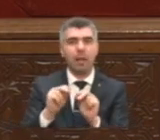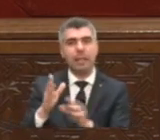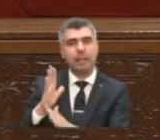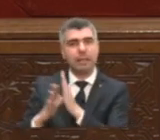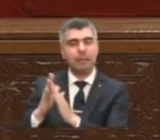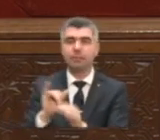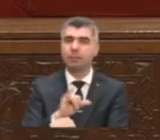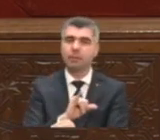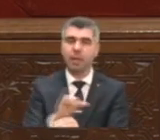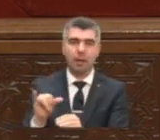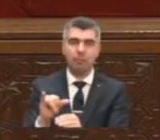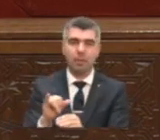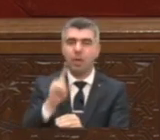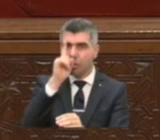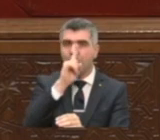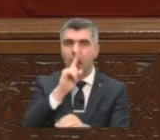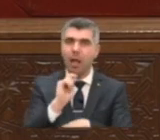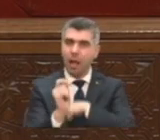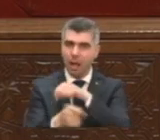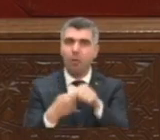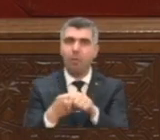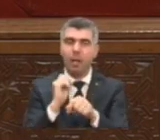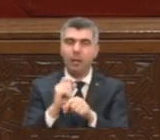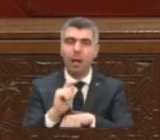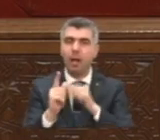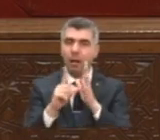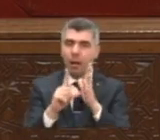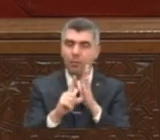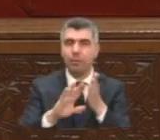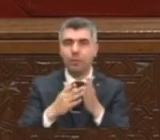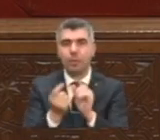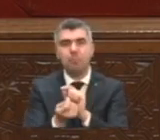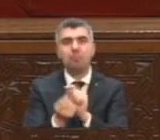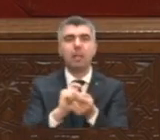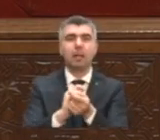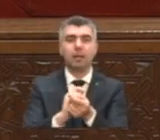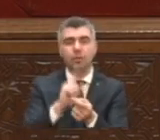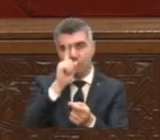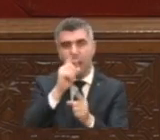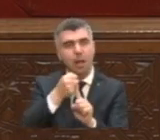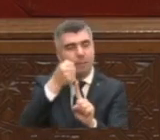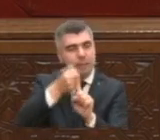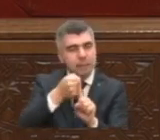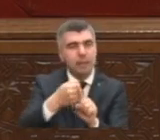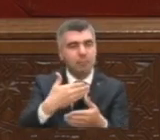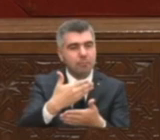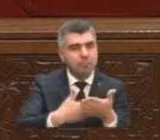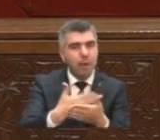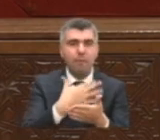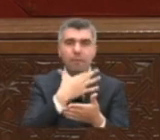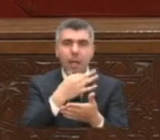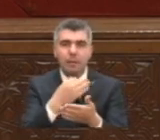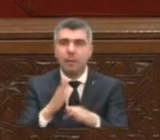فيهم النظر هو هذا ديال العلم القروي، في انتظار اعاده النظر هذا النص القانوني. احنا خدامين بالدوريات وبالتبسيط